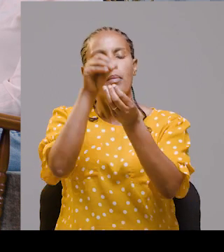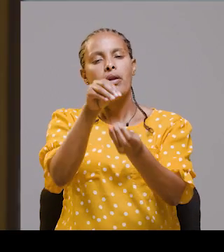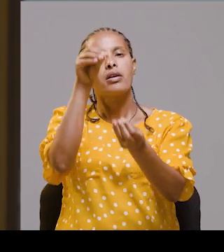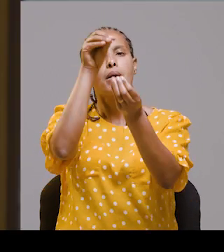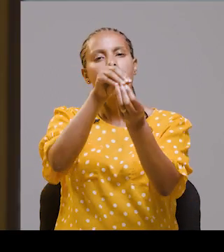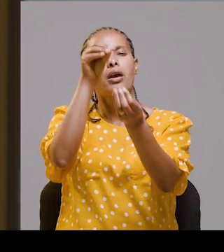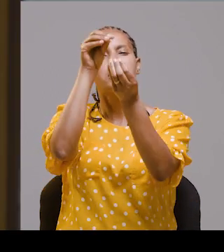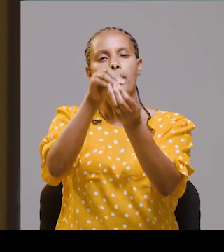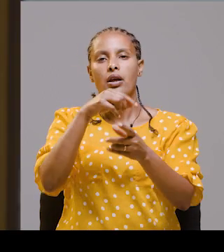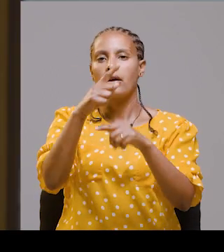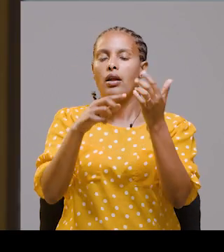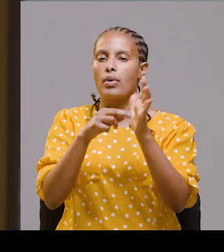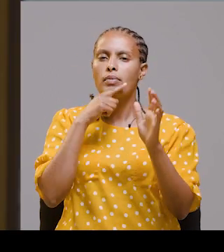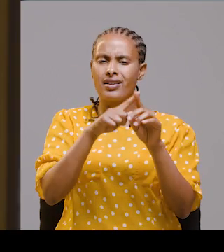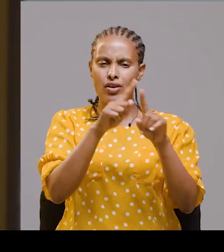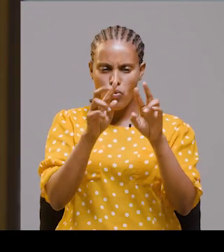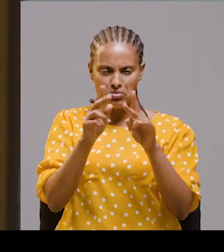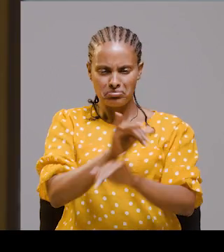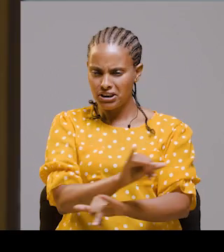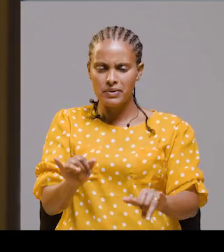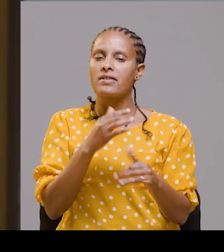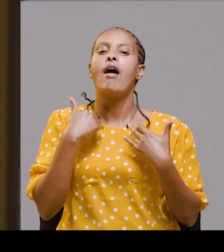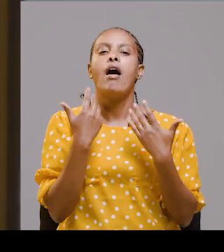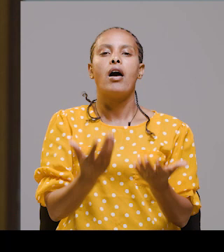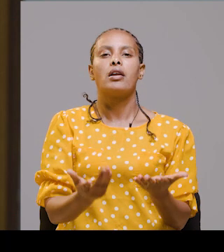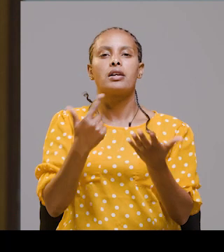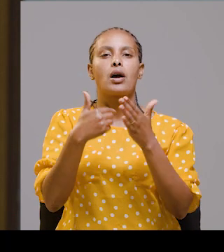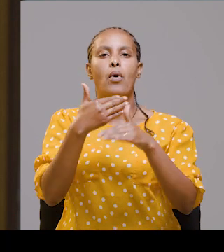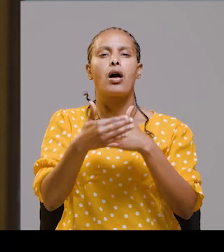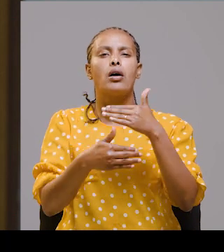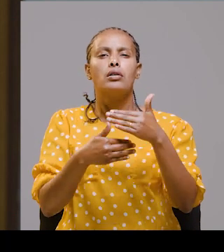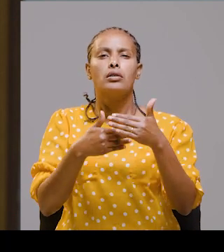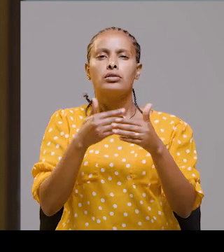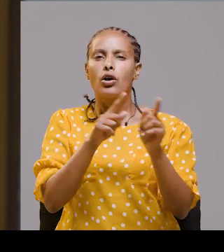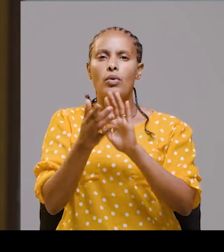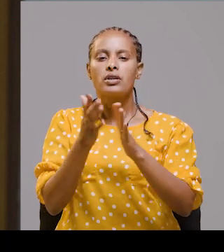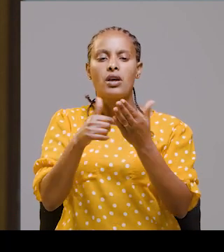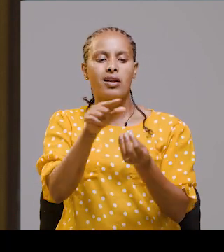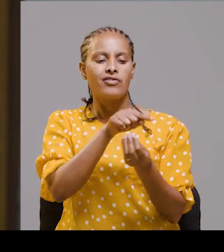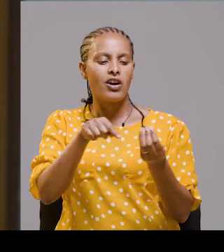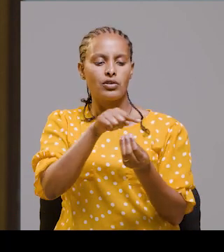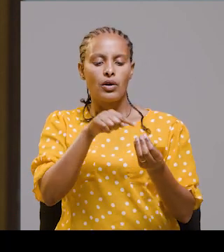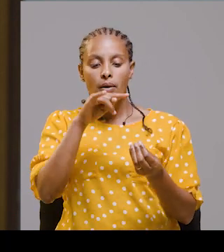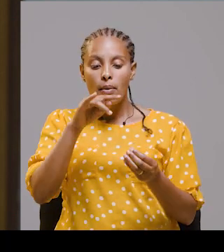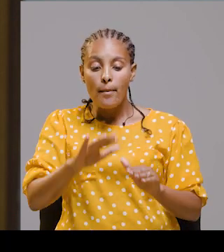ይሄዳሉ ይሄ በየቦታው ነው የሚሆነው ከዛ በኋላ ደግሞ እንደዚህ አይነት ኢንቫይሮንመንት ውስጥ